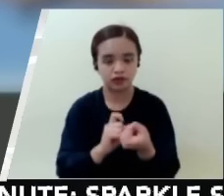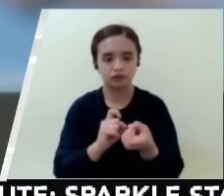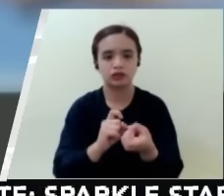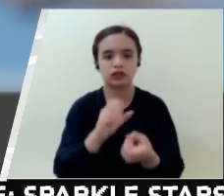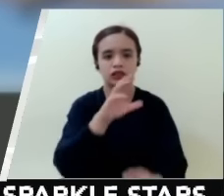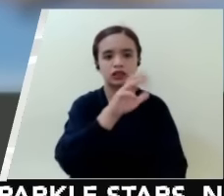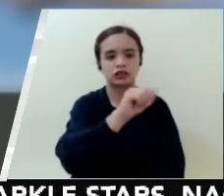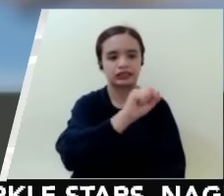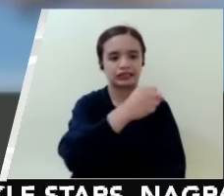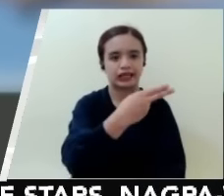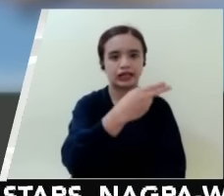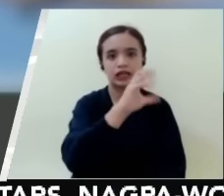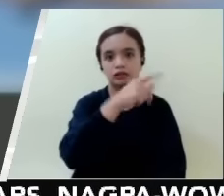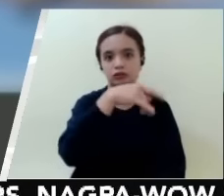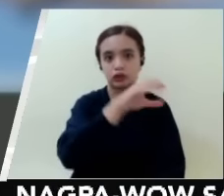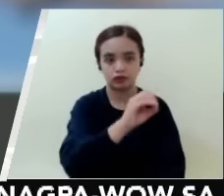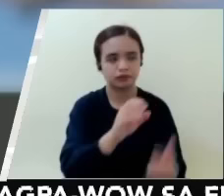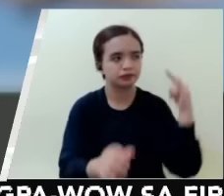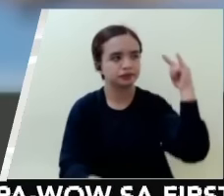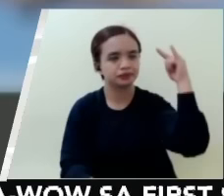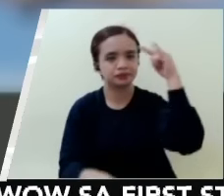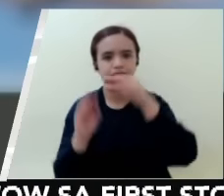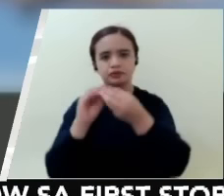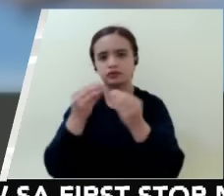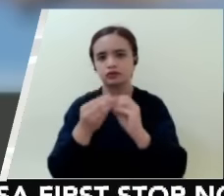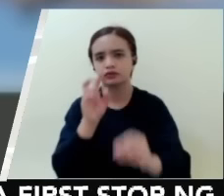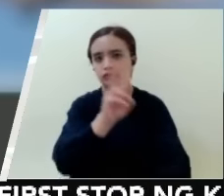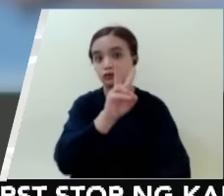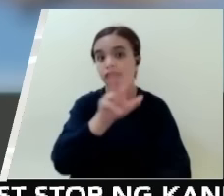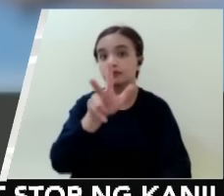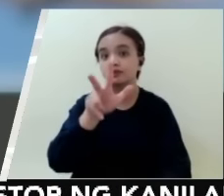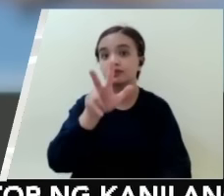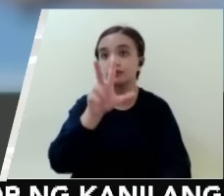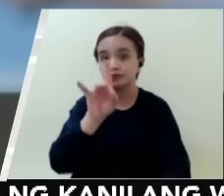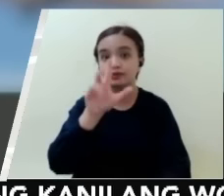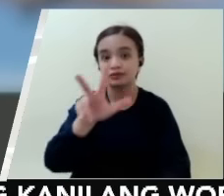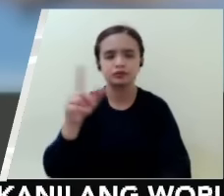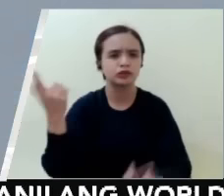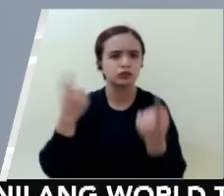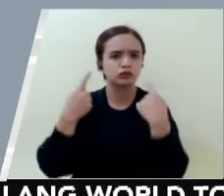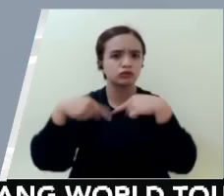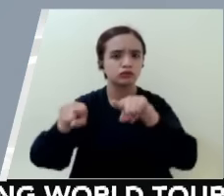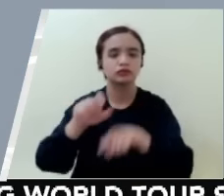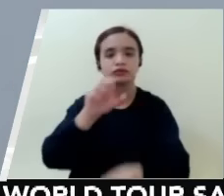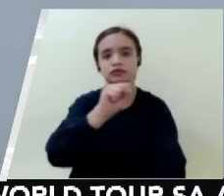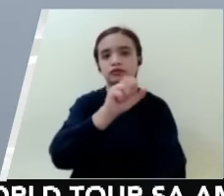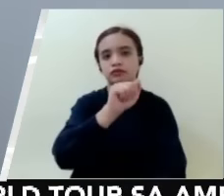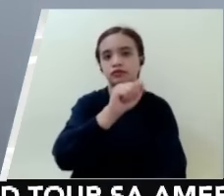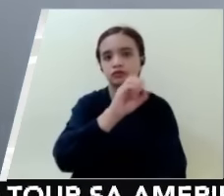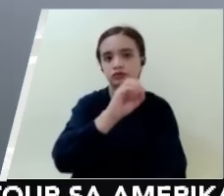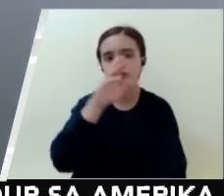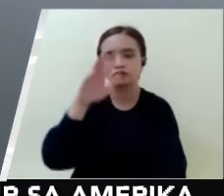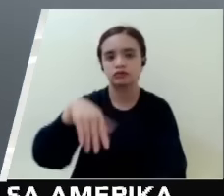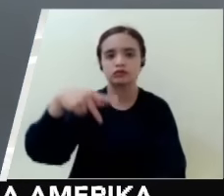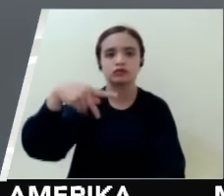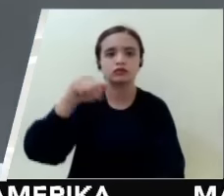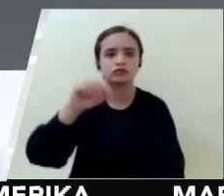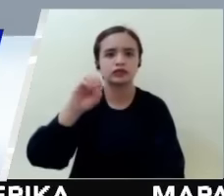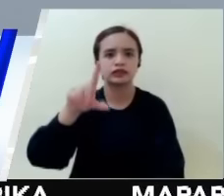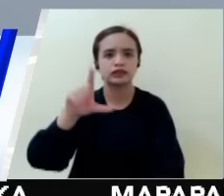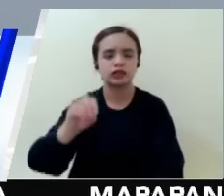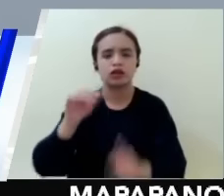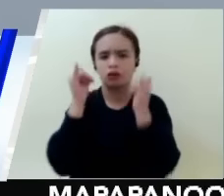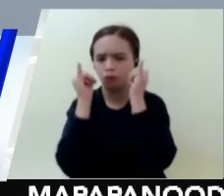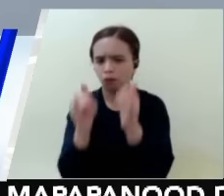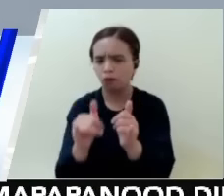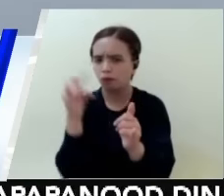ang eroplano nilang may flight number 2283 at bumibiyahe patungong Sao Paulo. Palaisipan sa aviation experts